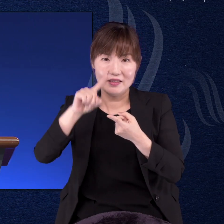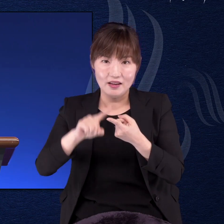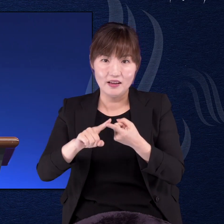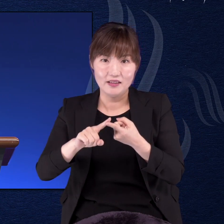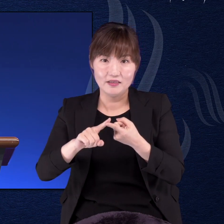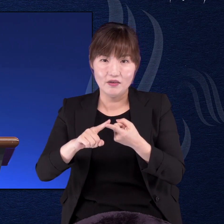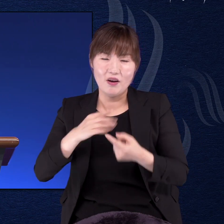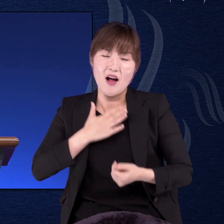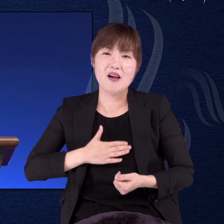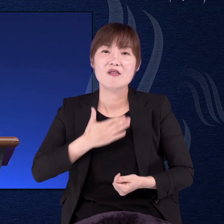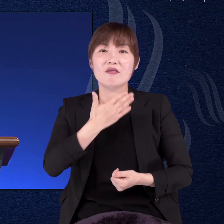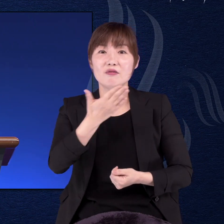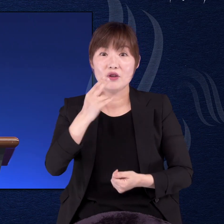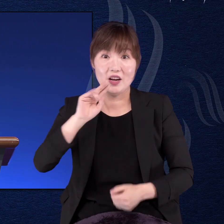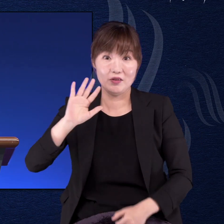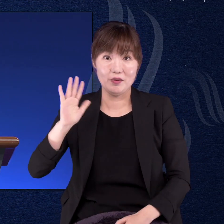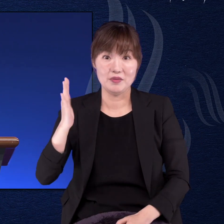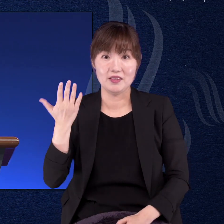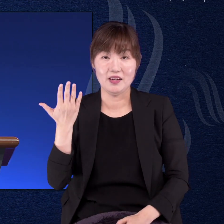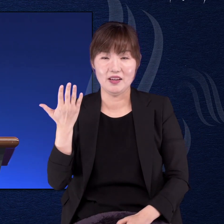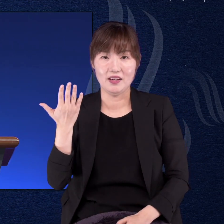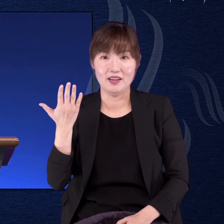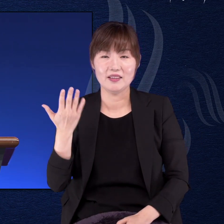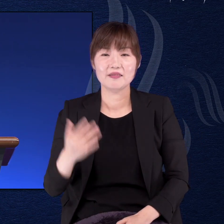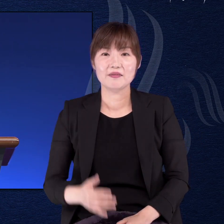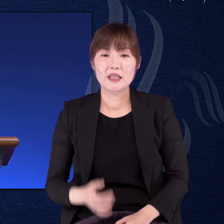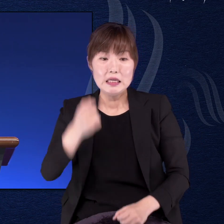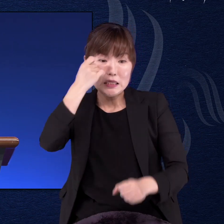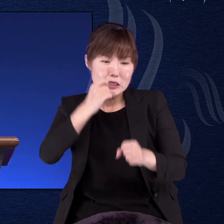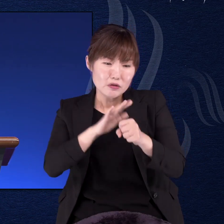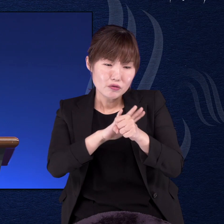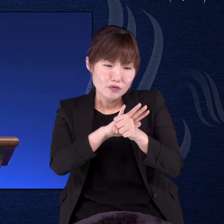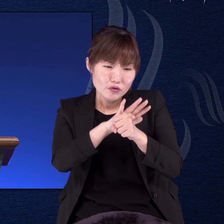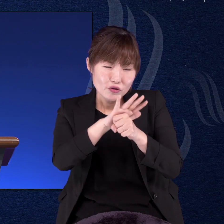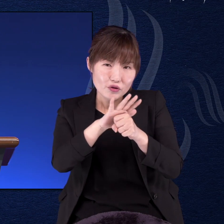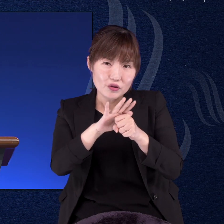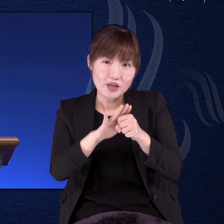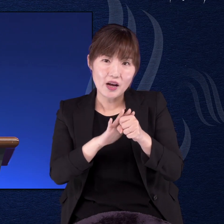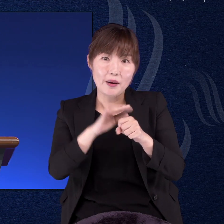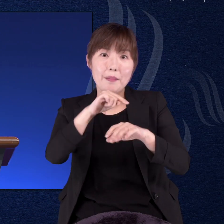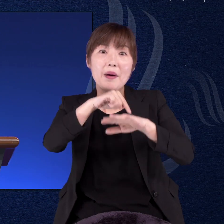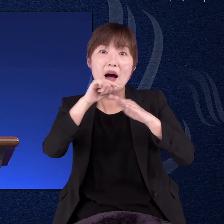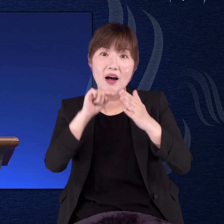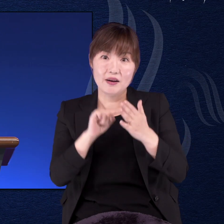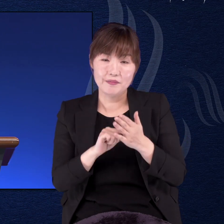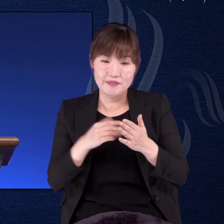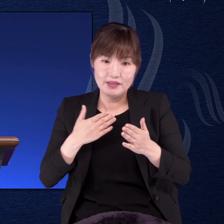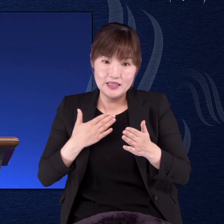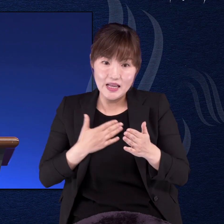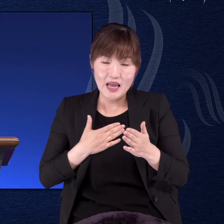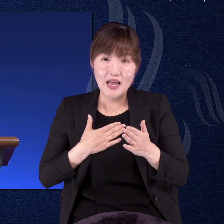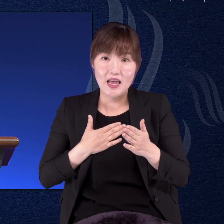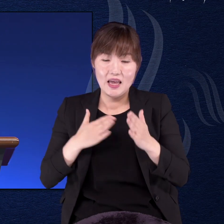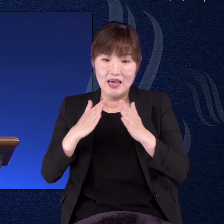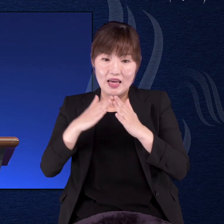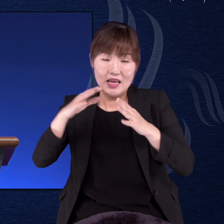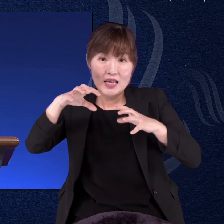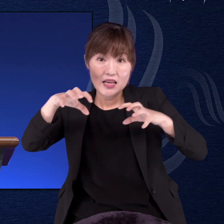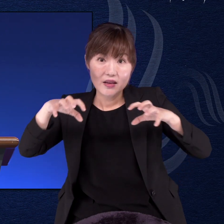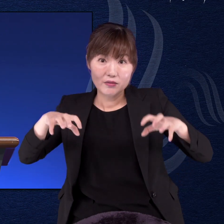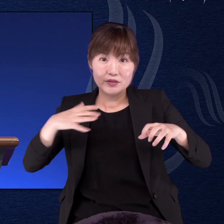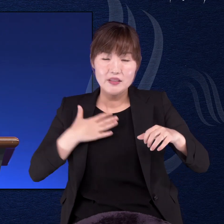생각해요. 각자의 긍휼의 대상이 있습니다. 내 이웃을 내 몸과 같이 사랑하라. 우리가 바라봐야